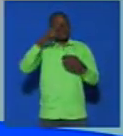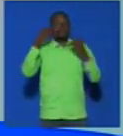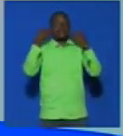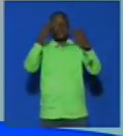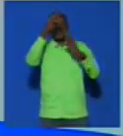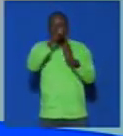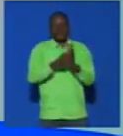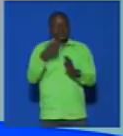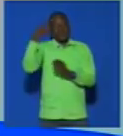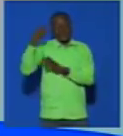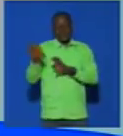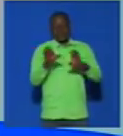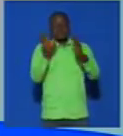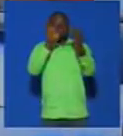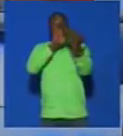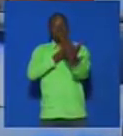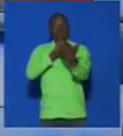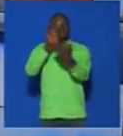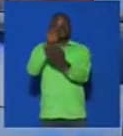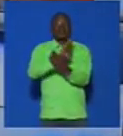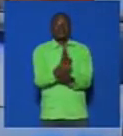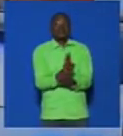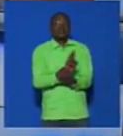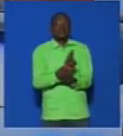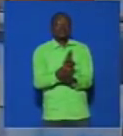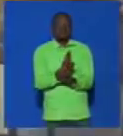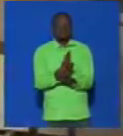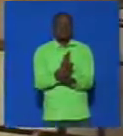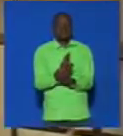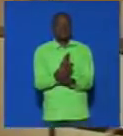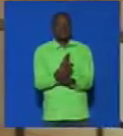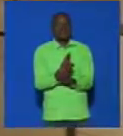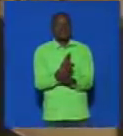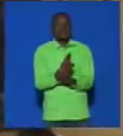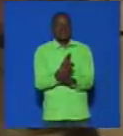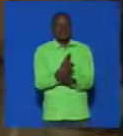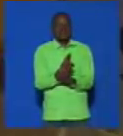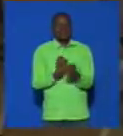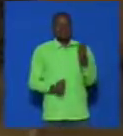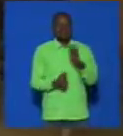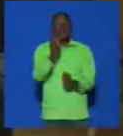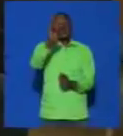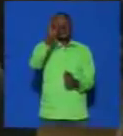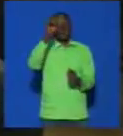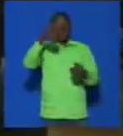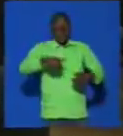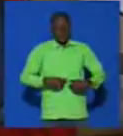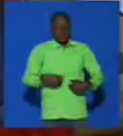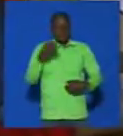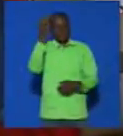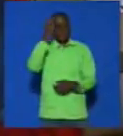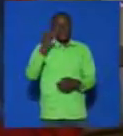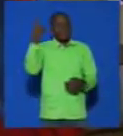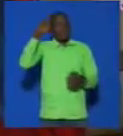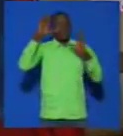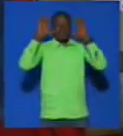pour qu'elle puisse y faire face cossu coulibaly dans la caf ans de plus de 60 jeunes de confession chrétienne et